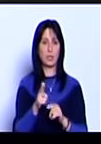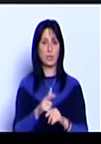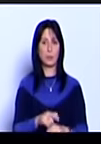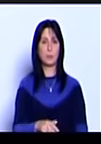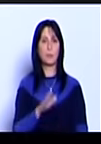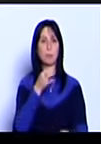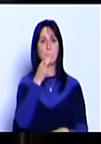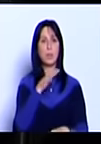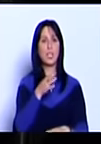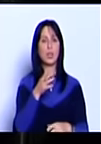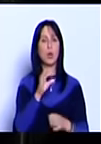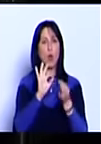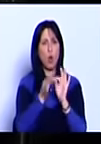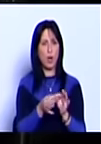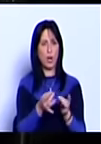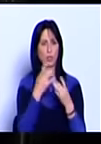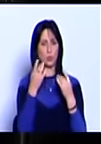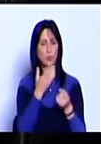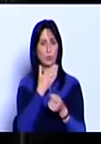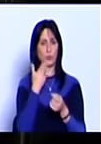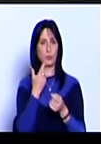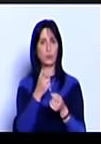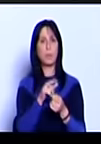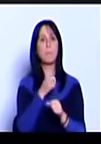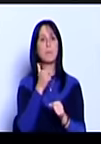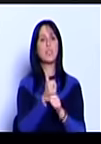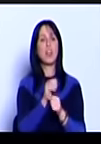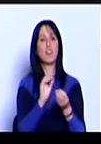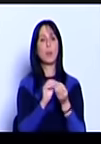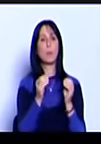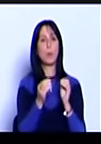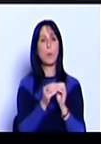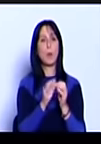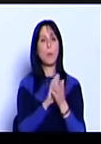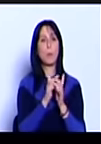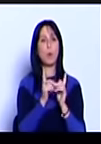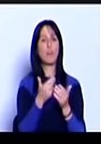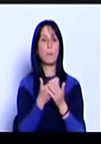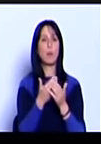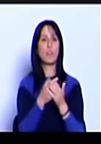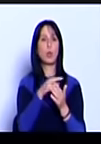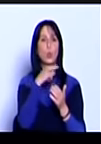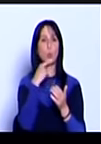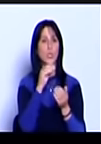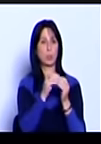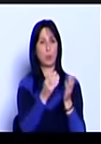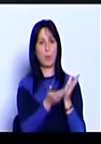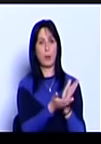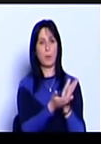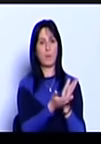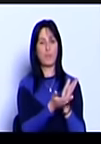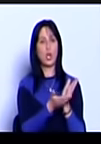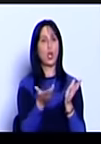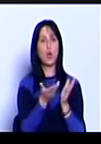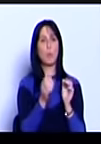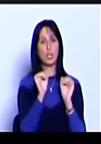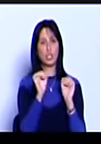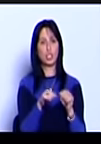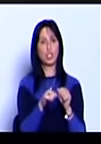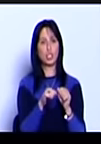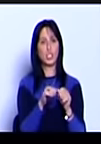მე რჩება ჩემ ბოლოს რჩება აი მთავარი პრობლემის მოგვარება, აი მაგალითად აი რუსეთი არის პრობლემა, რომელიც